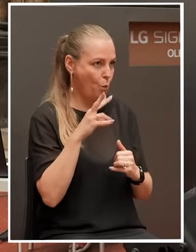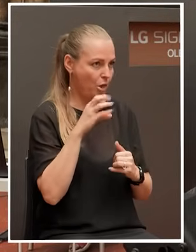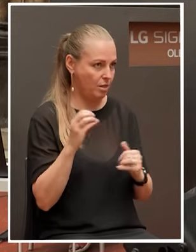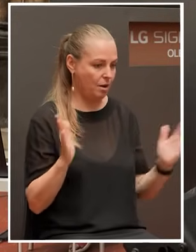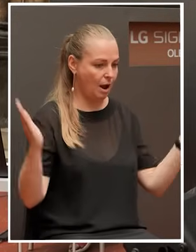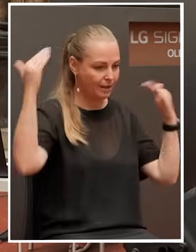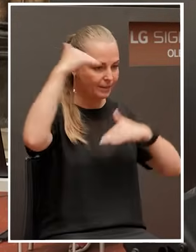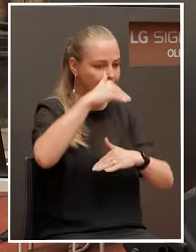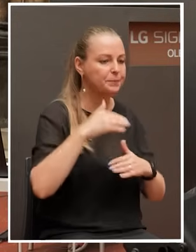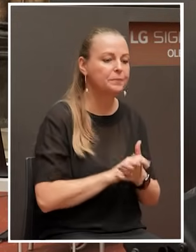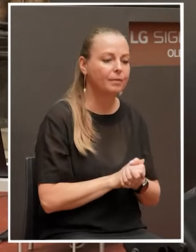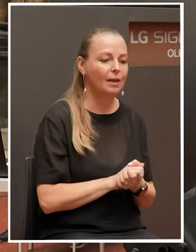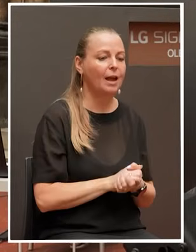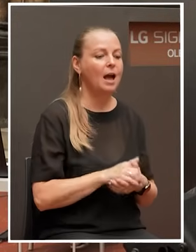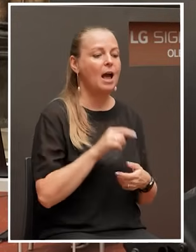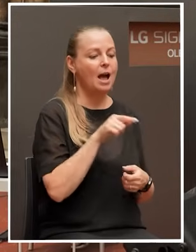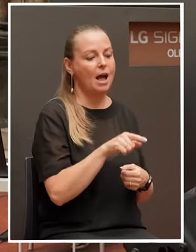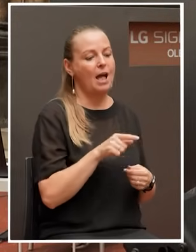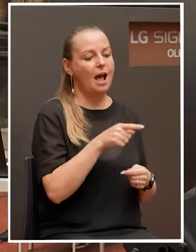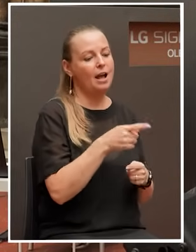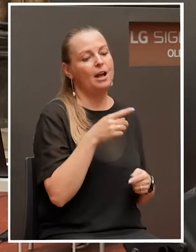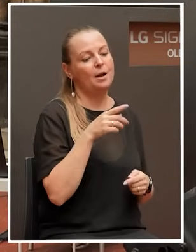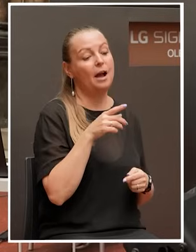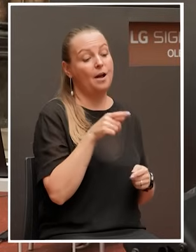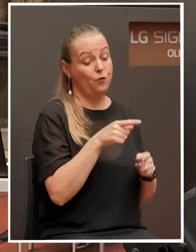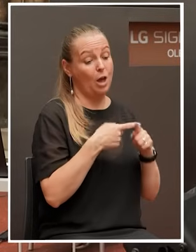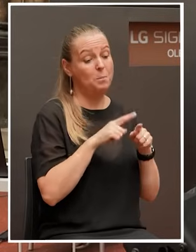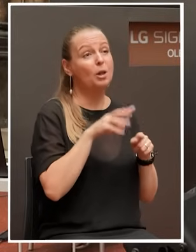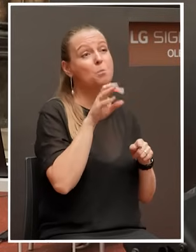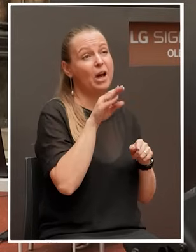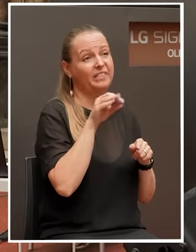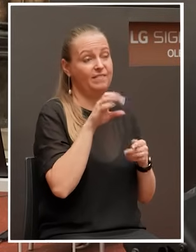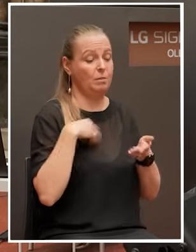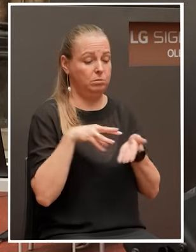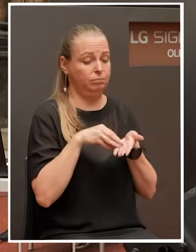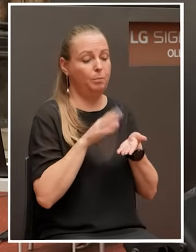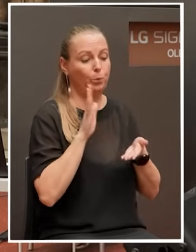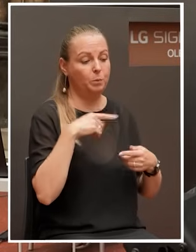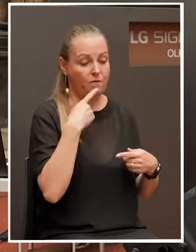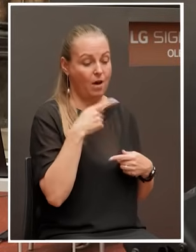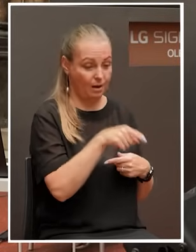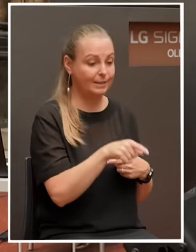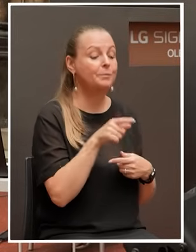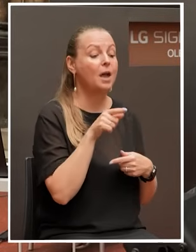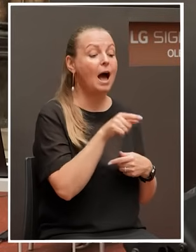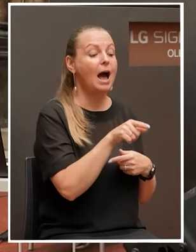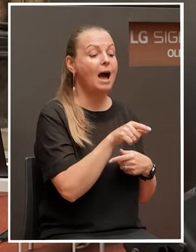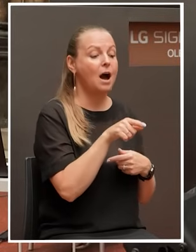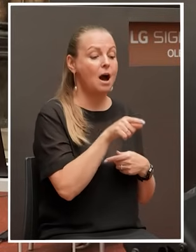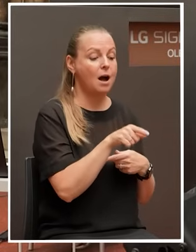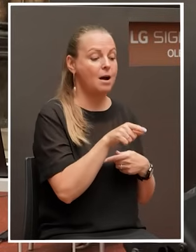вещь, из лучин реки Эпт. К этому мотиву мы скоро приблизимся, 88-го года, который мы